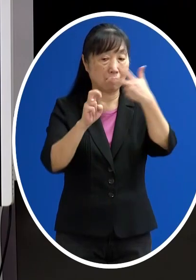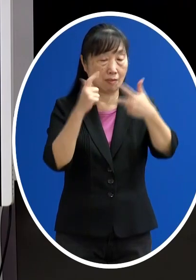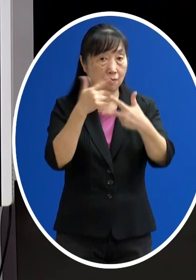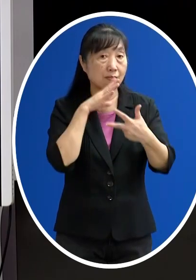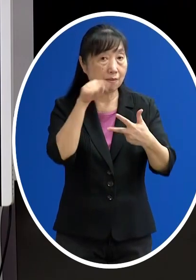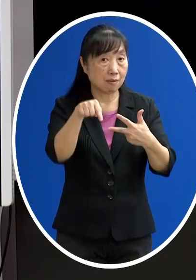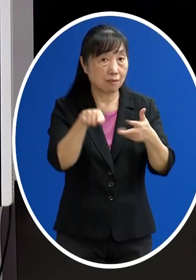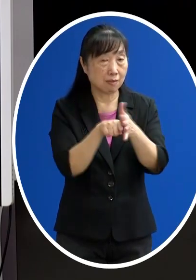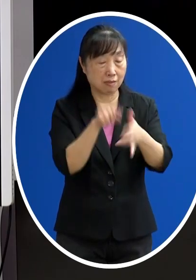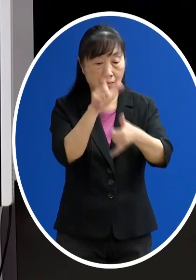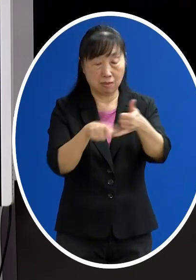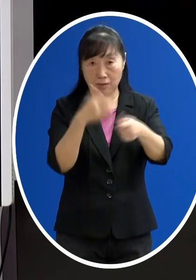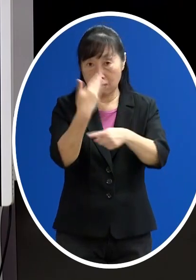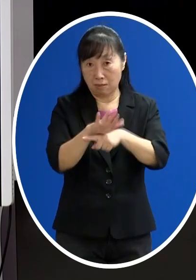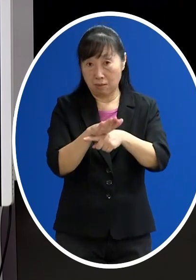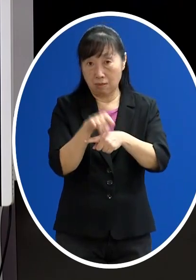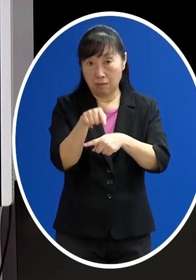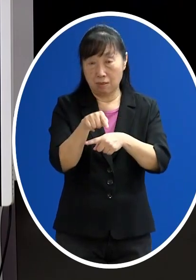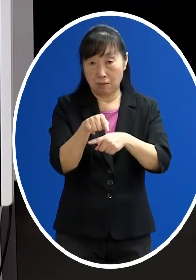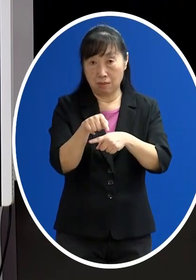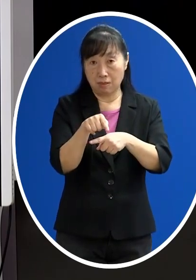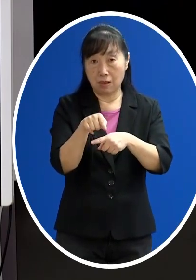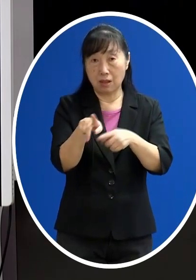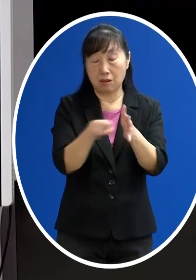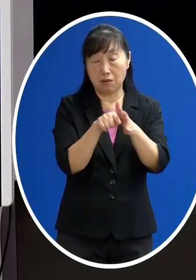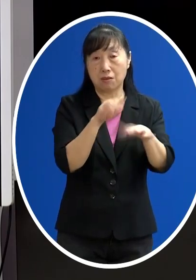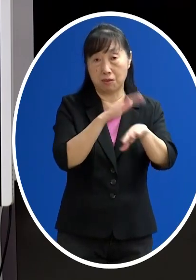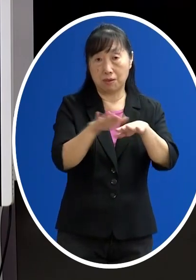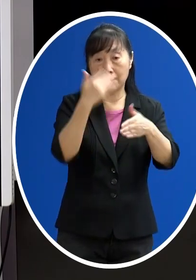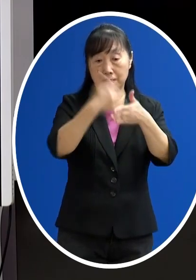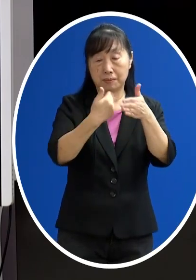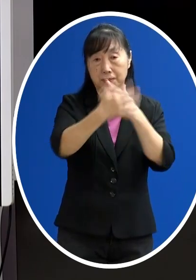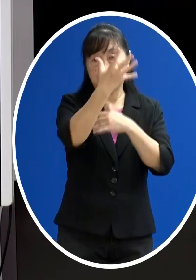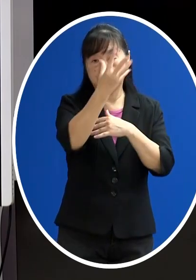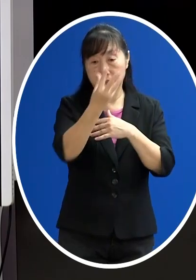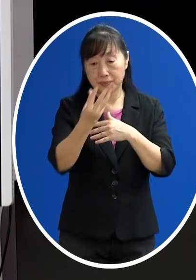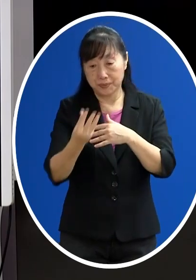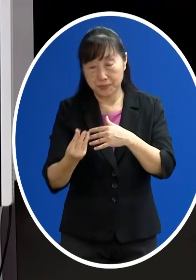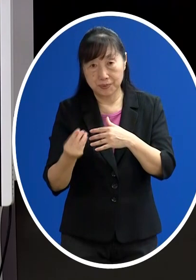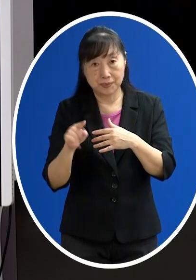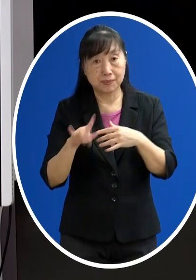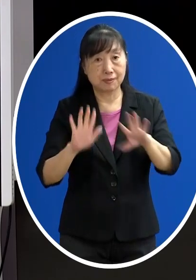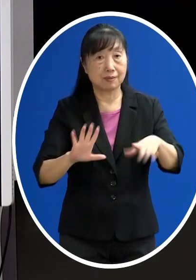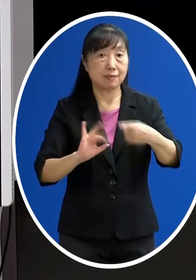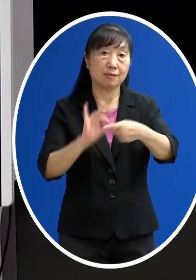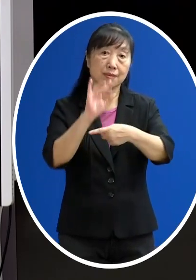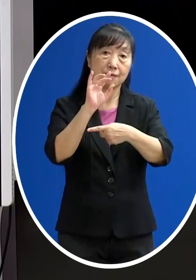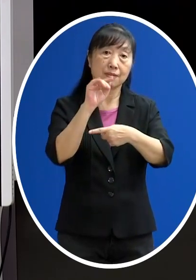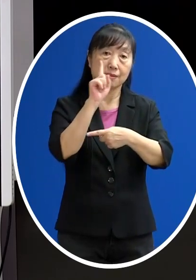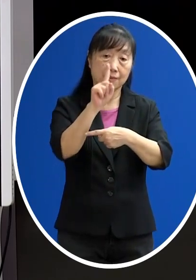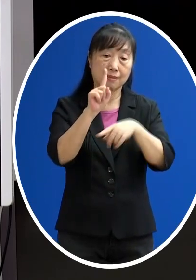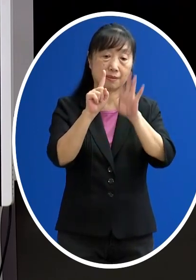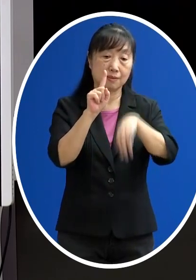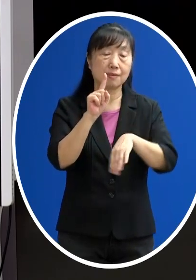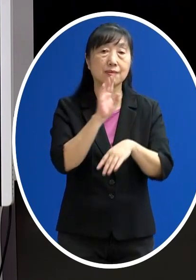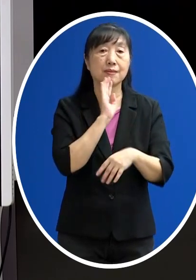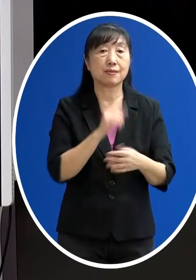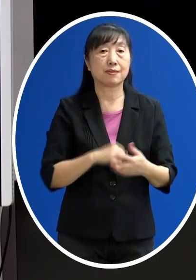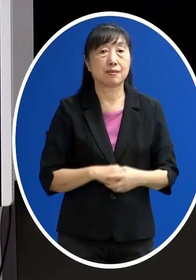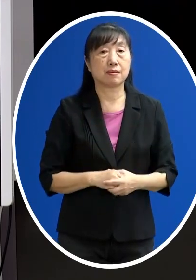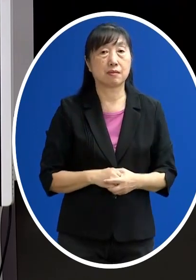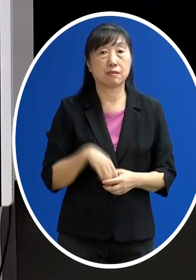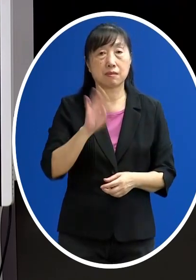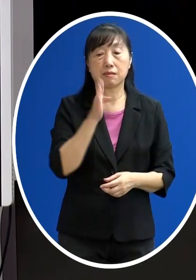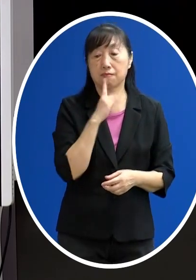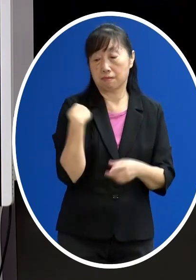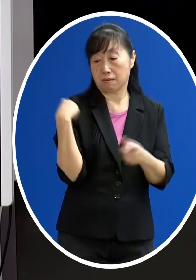这个个案死亡率其实是一直在持续下降，现在已经降到零 1% 以下了。那不过